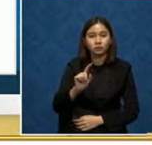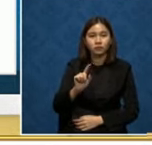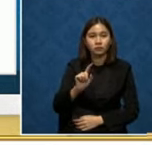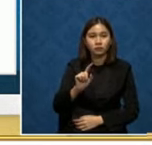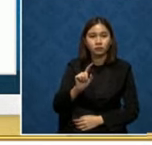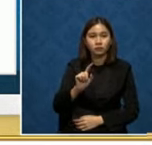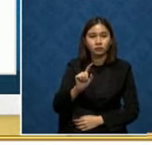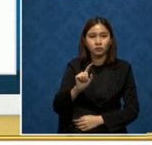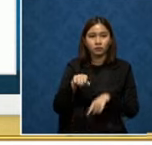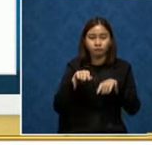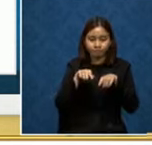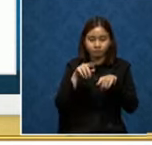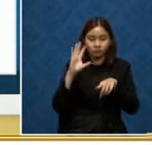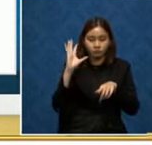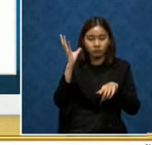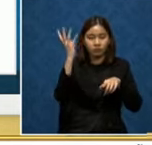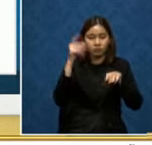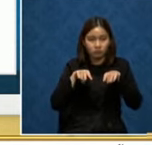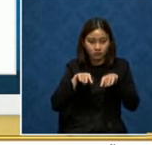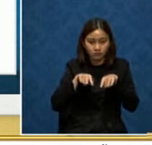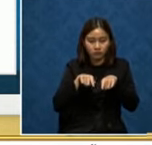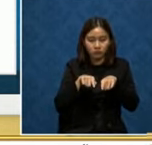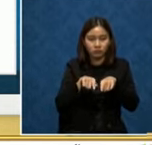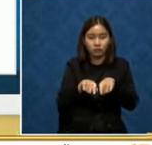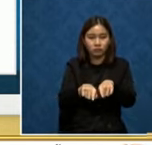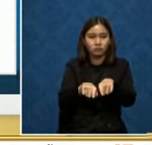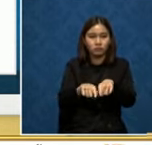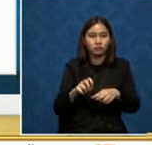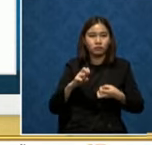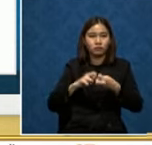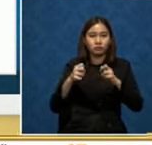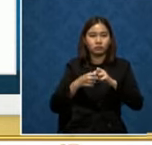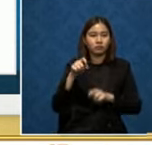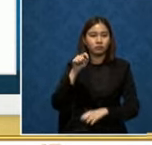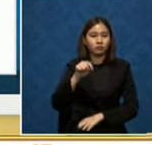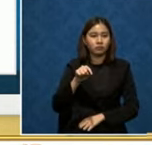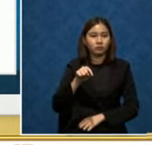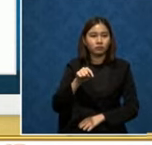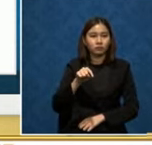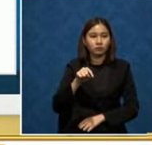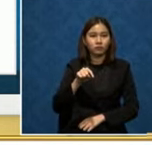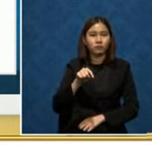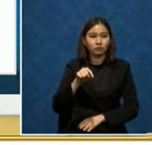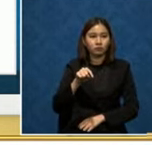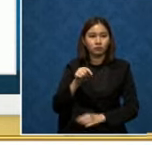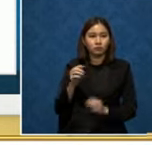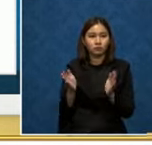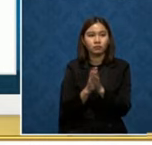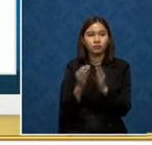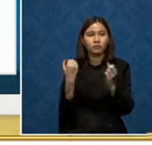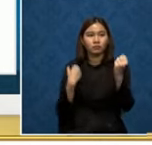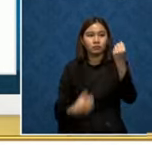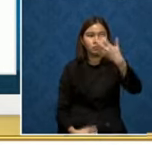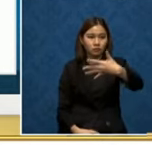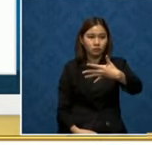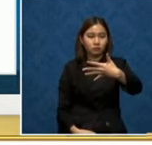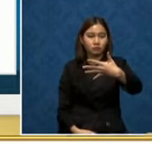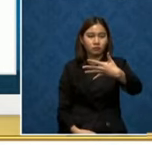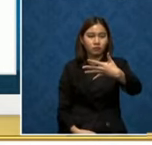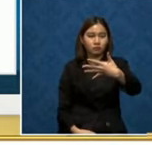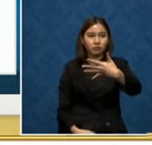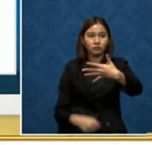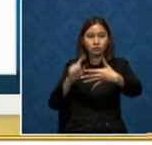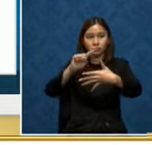้ทันยุคทันสมยครัทานประทานเพรปัญหาดงกล่าวผมจึงรวบรวมมาได้เป็น 5 ข้อดันี้ครับ1.